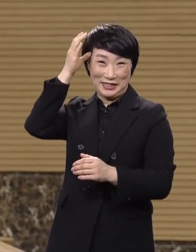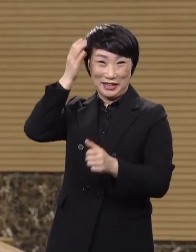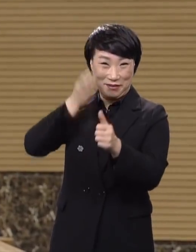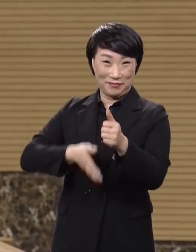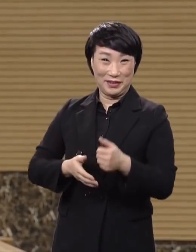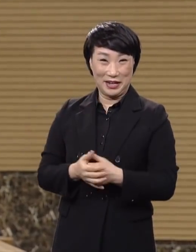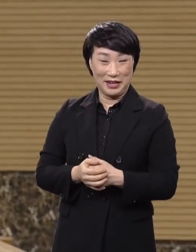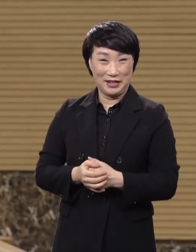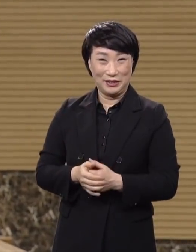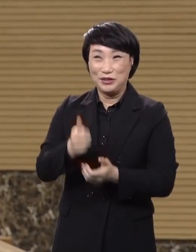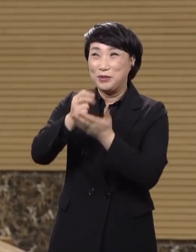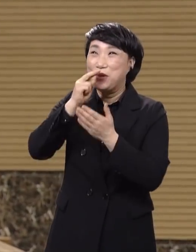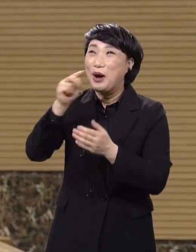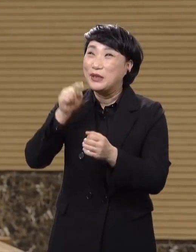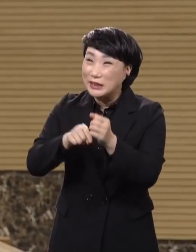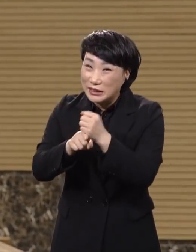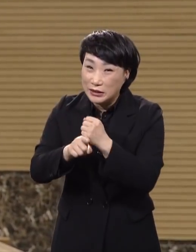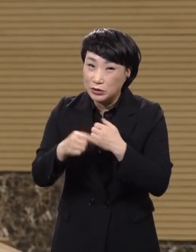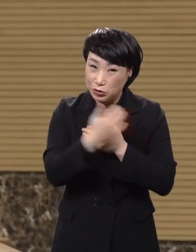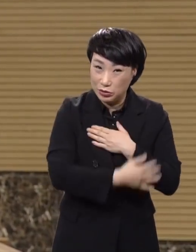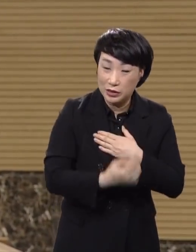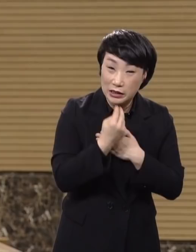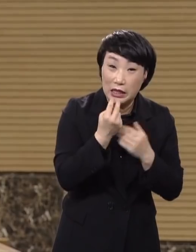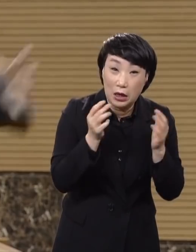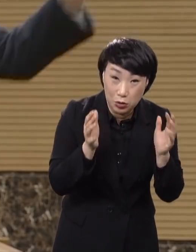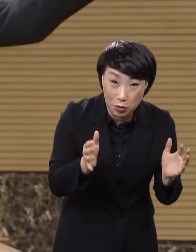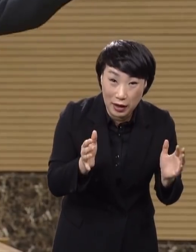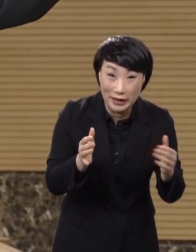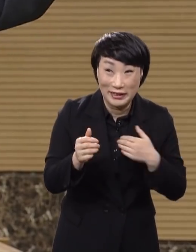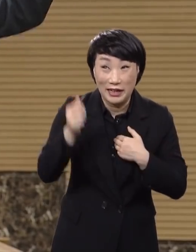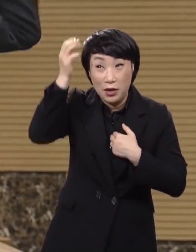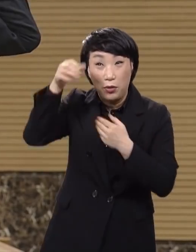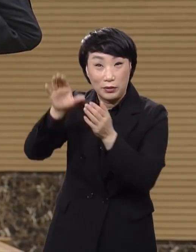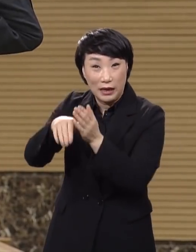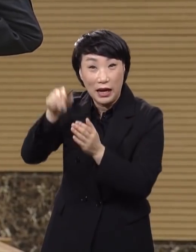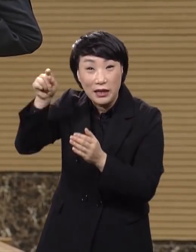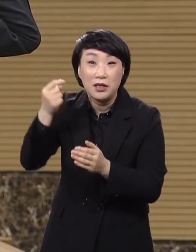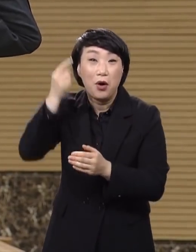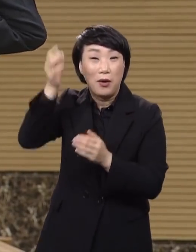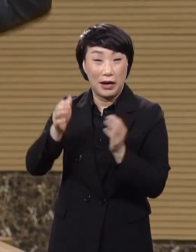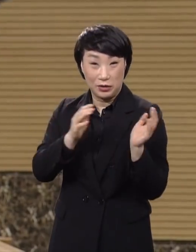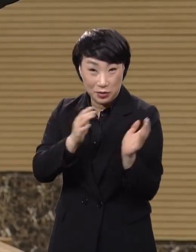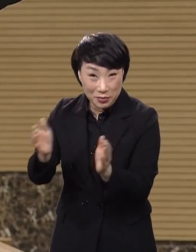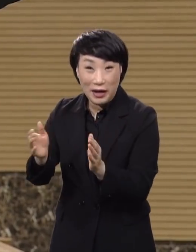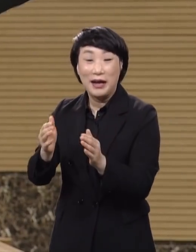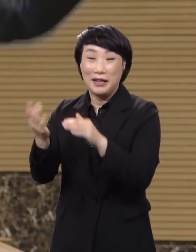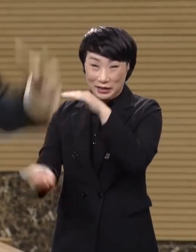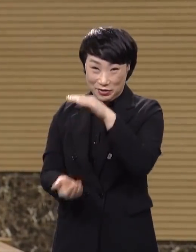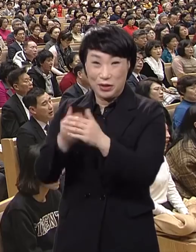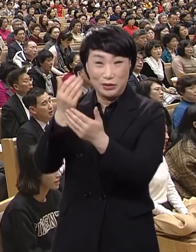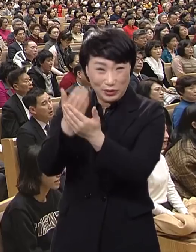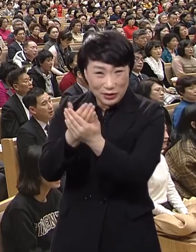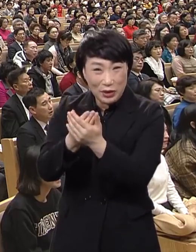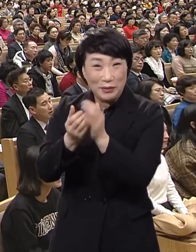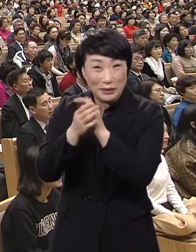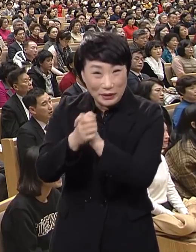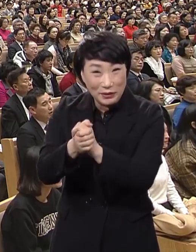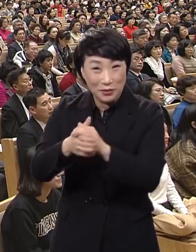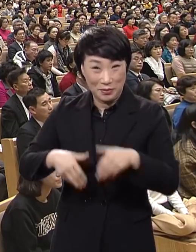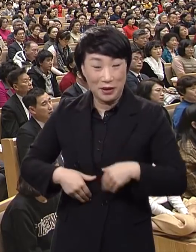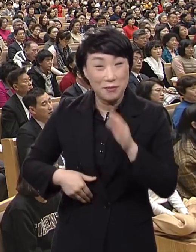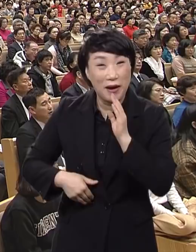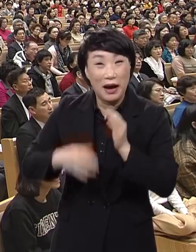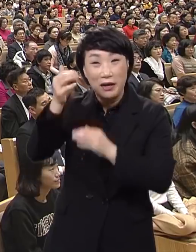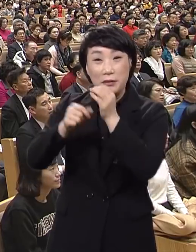기대합니다. 주여 그 뜻이 육신이 있을 때 내 영혼의 때의 영광이 이루어지게 하소옵소서.